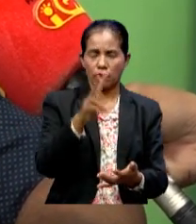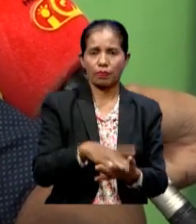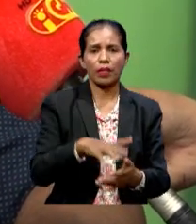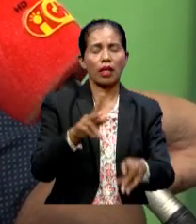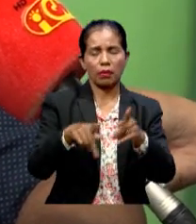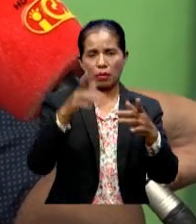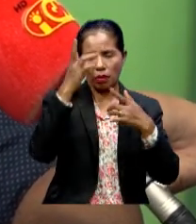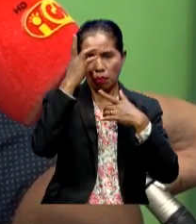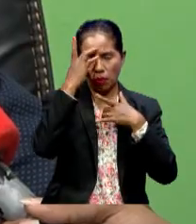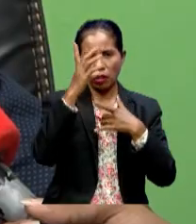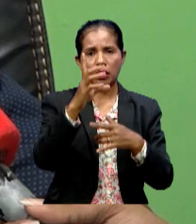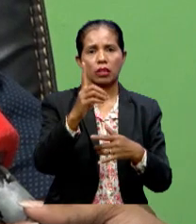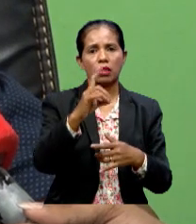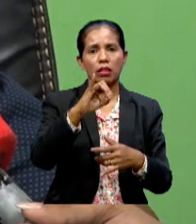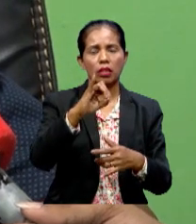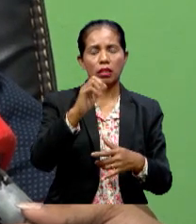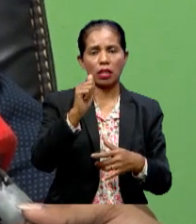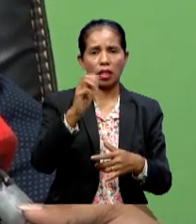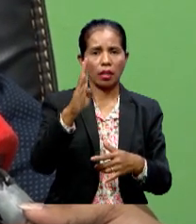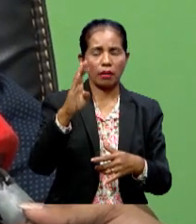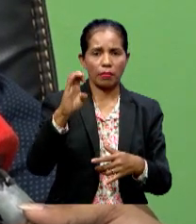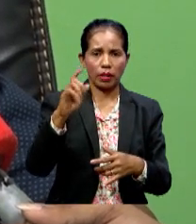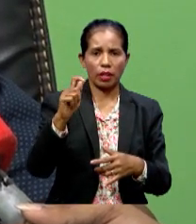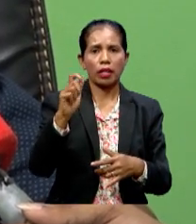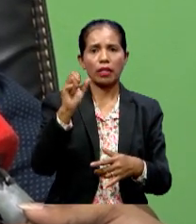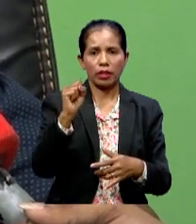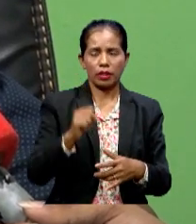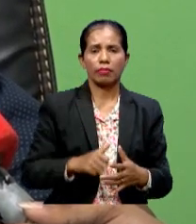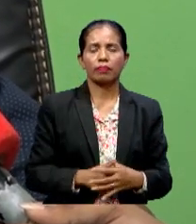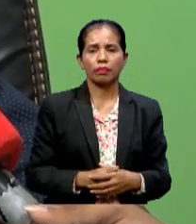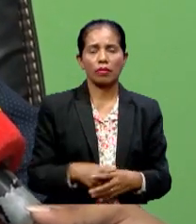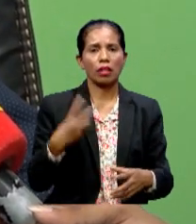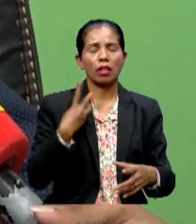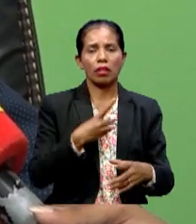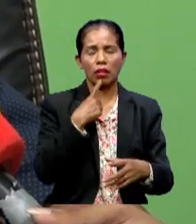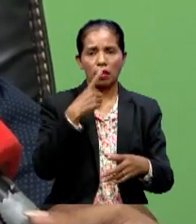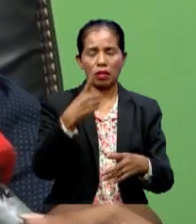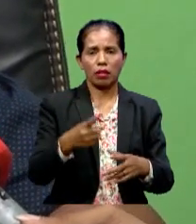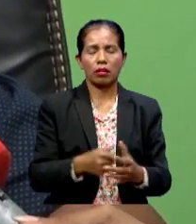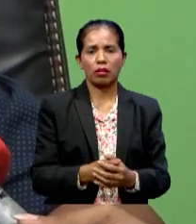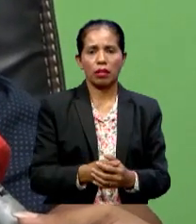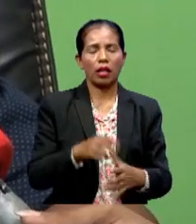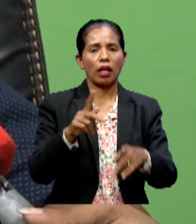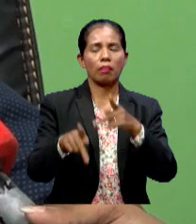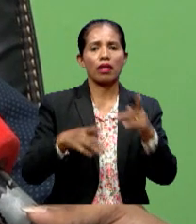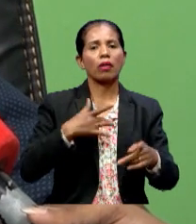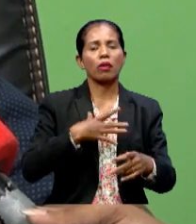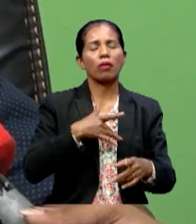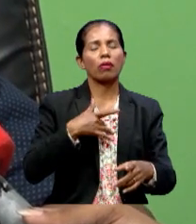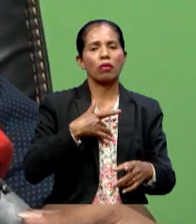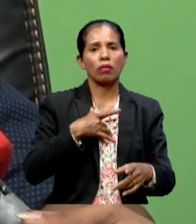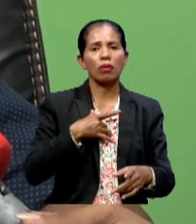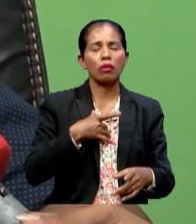moras diabetes. Kita belde angkata stilu de vida, lifestyle. Lifestyle